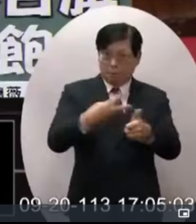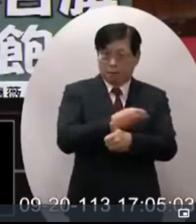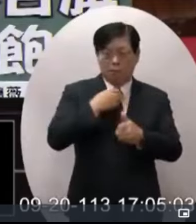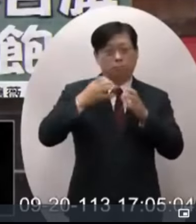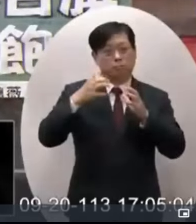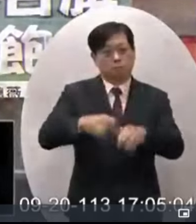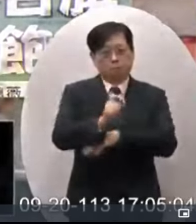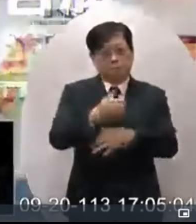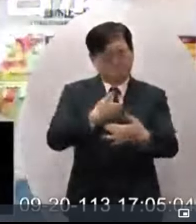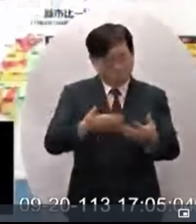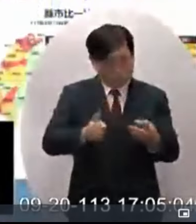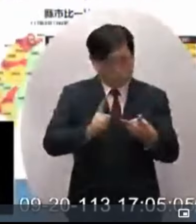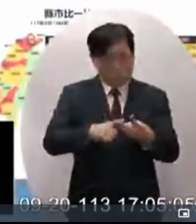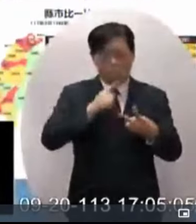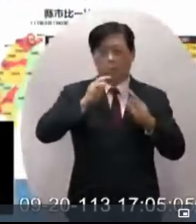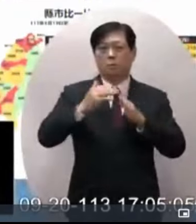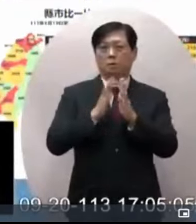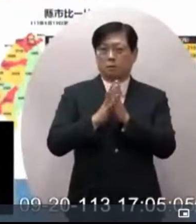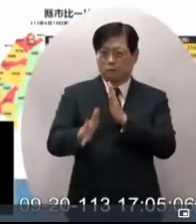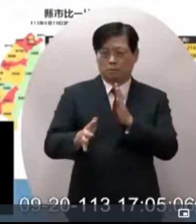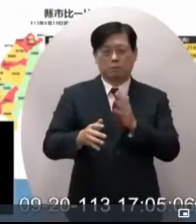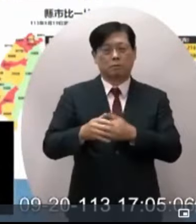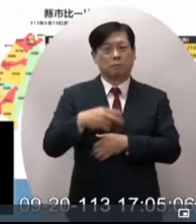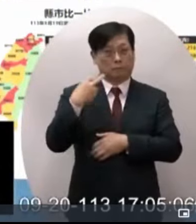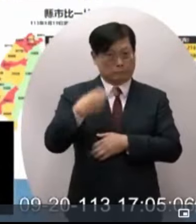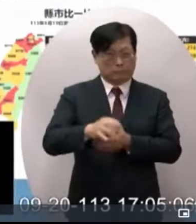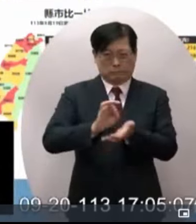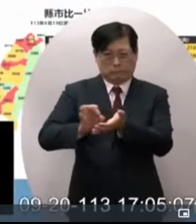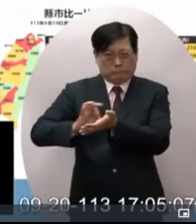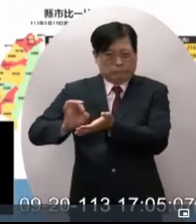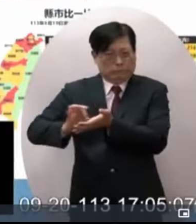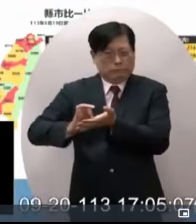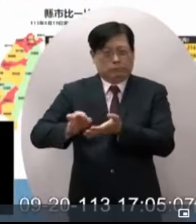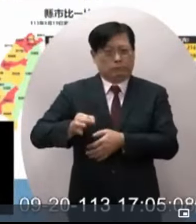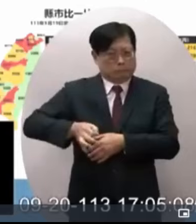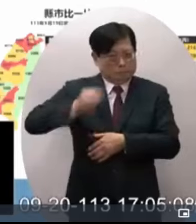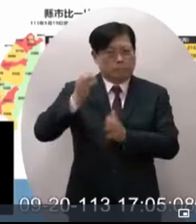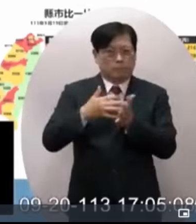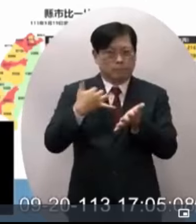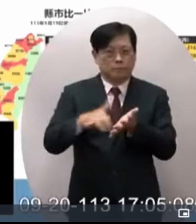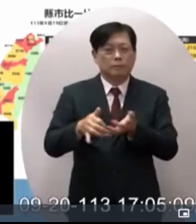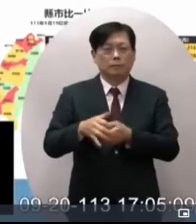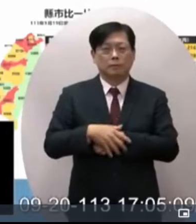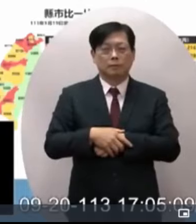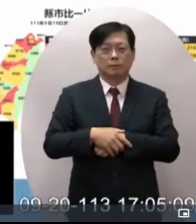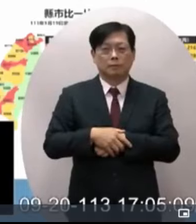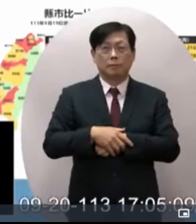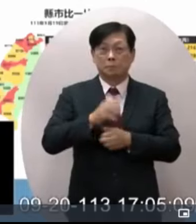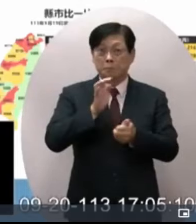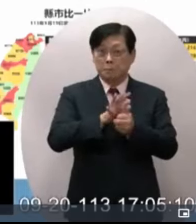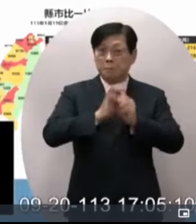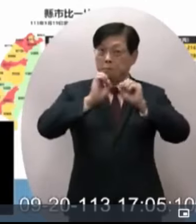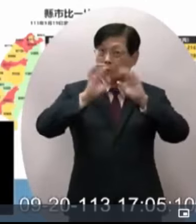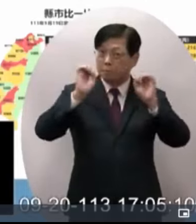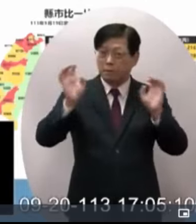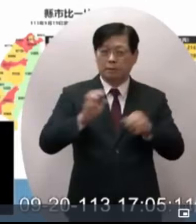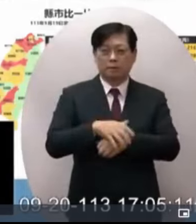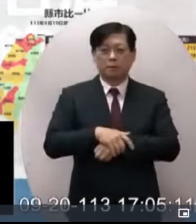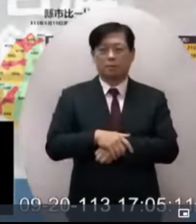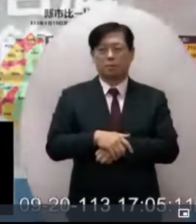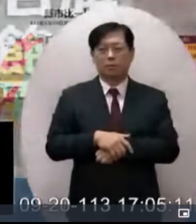诈办公室，成立打诈国家队，然后花了大笔的预算去提高宣传的效